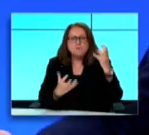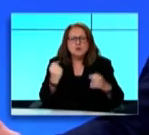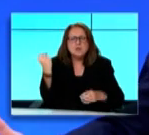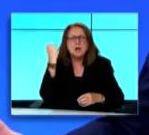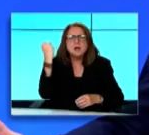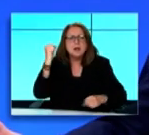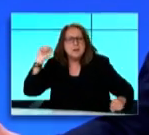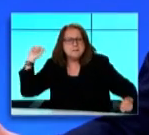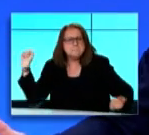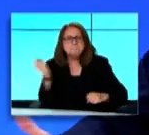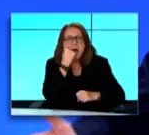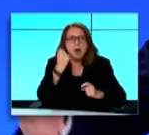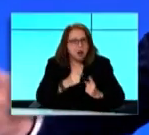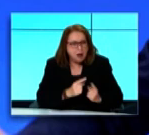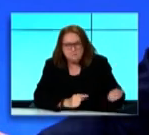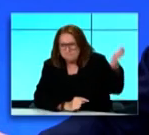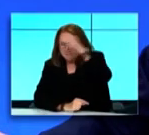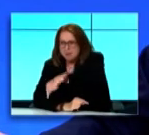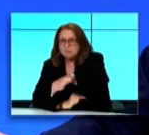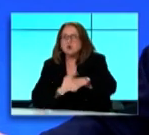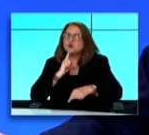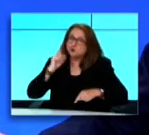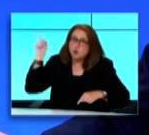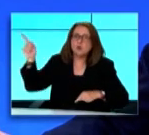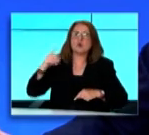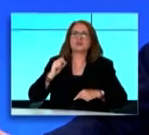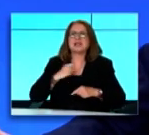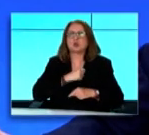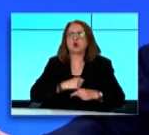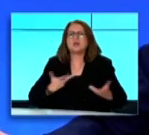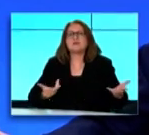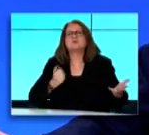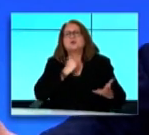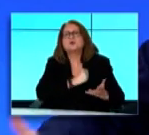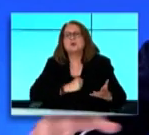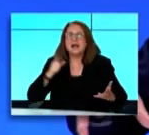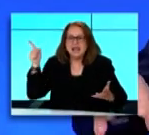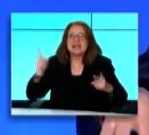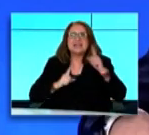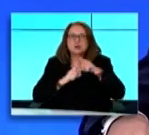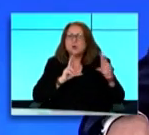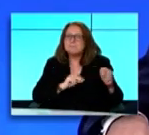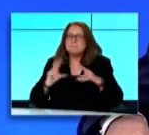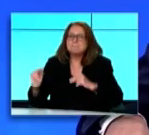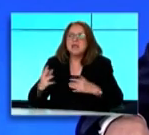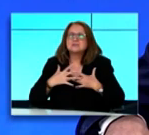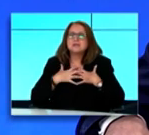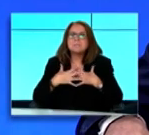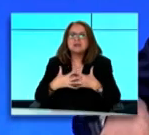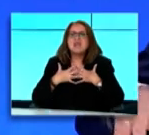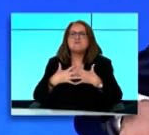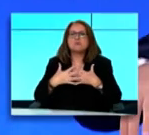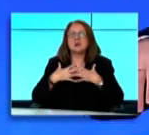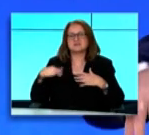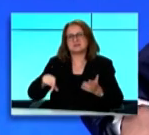δάσους είναι πάρα πολύ σημαντική. Βεβαίως η πρόληψη είναι πάρα πολύ σημαντική. Βεβαίως η παρουσία